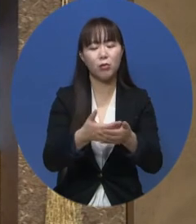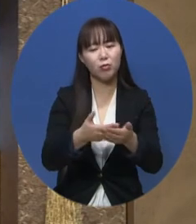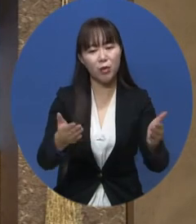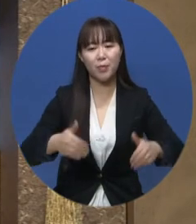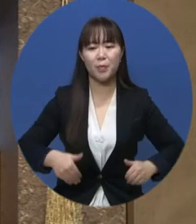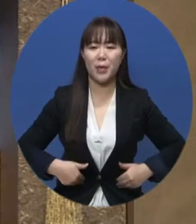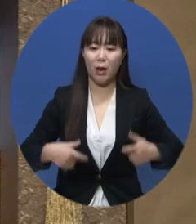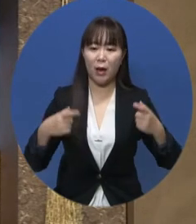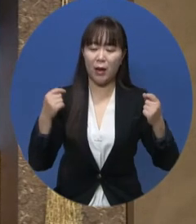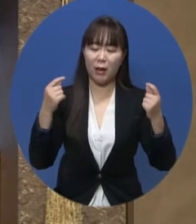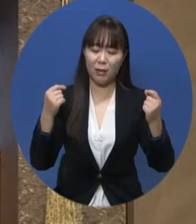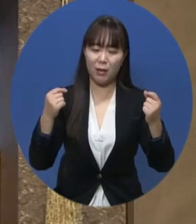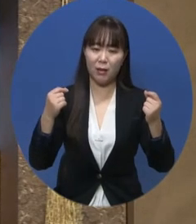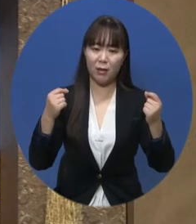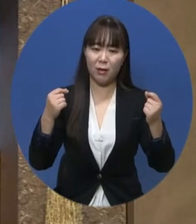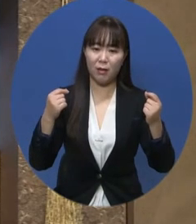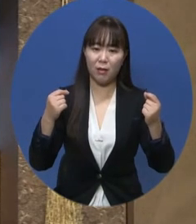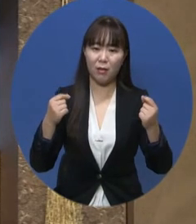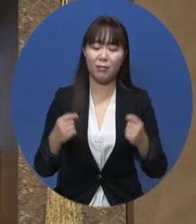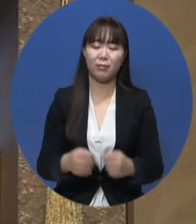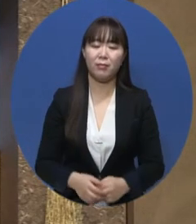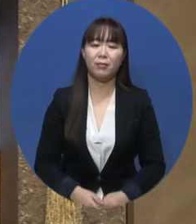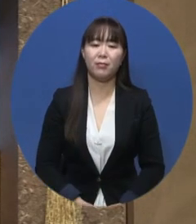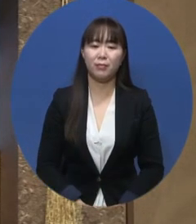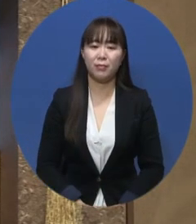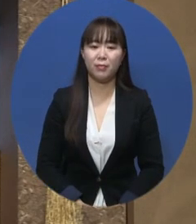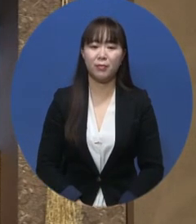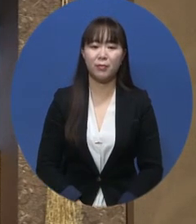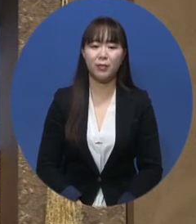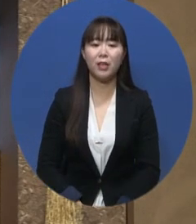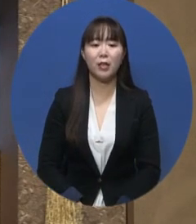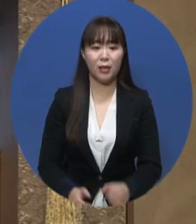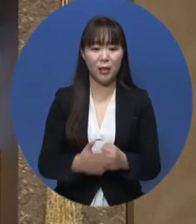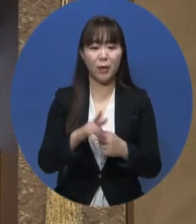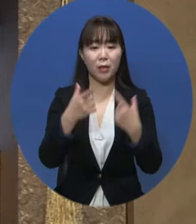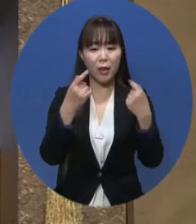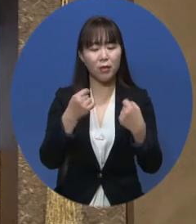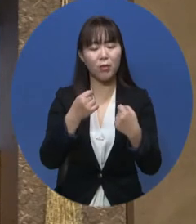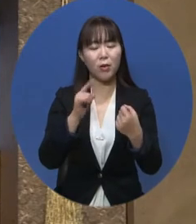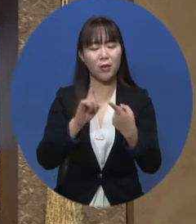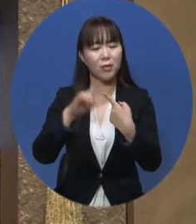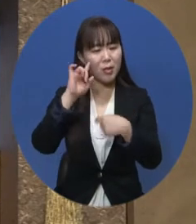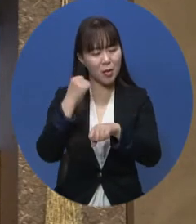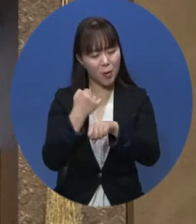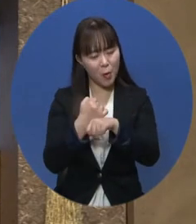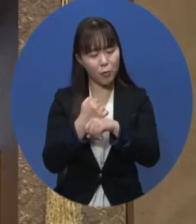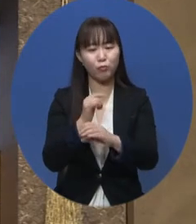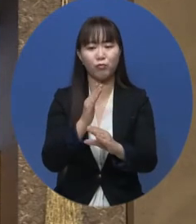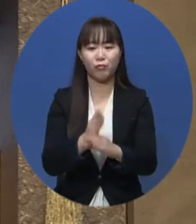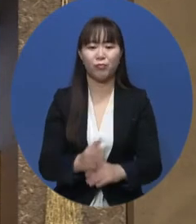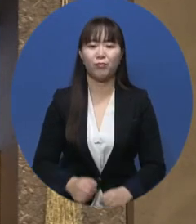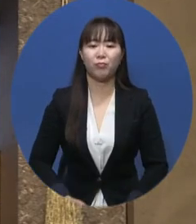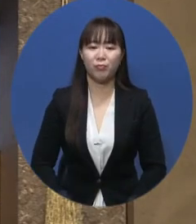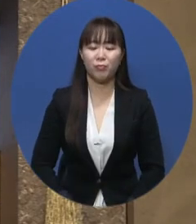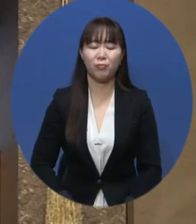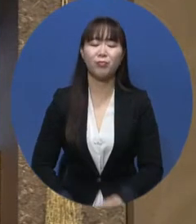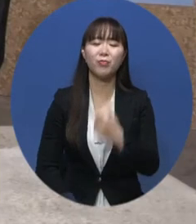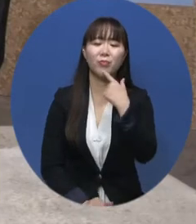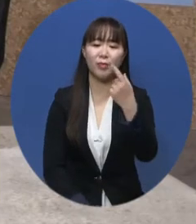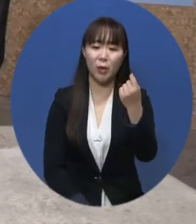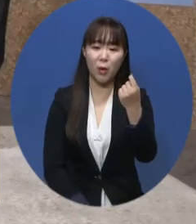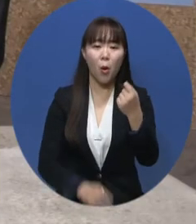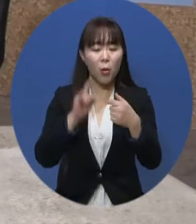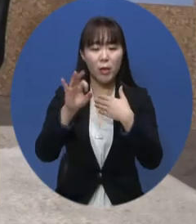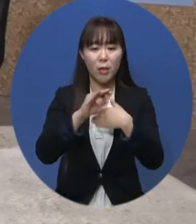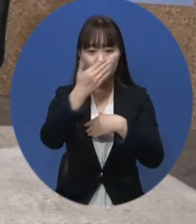그런 기회를 줄 수 있게 해야 되지 않겠나. 그래서 그런 부분을 연구도 좀 하고 있습니다. 네, 맞습니다. 실질적으로. 그래서 왜냐면